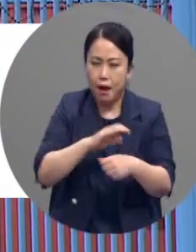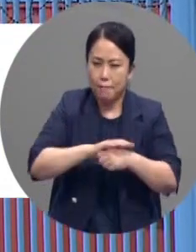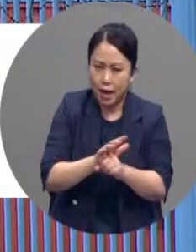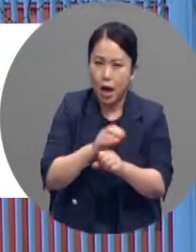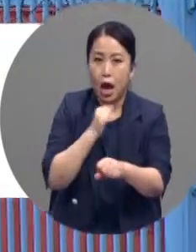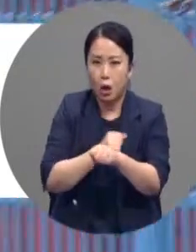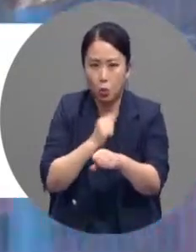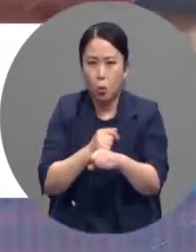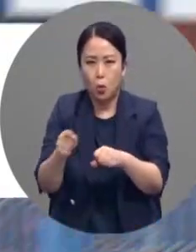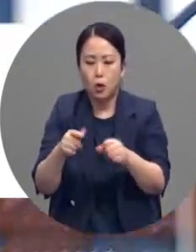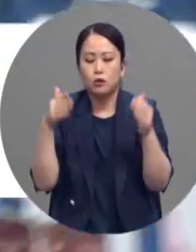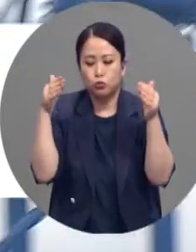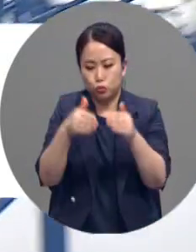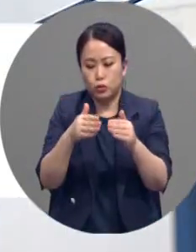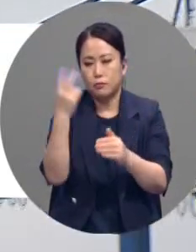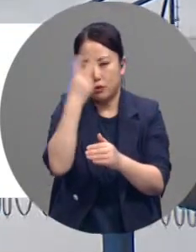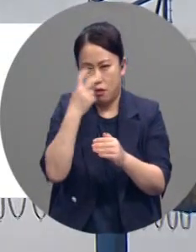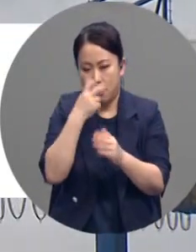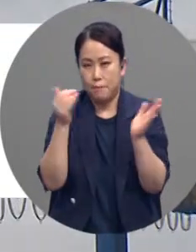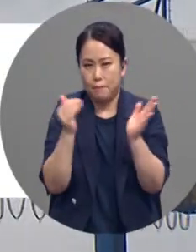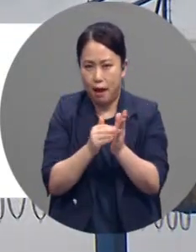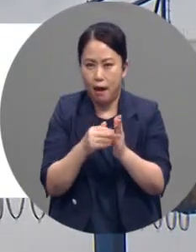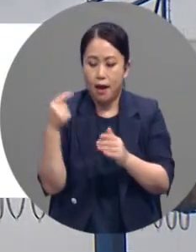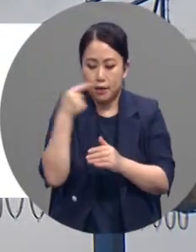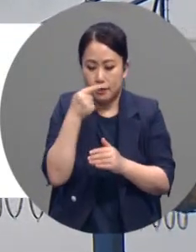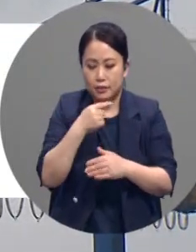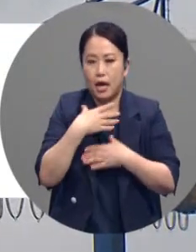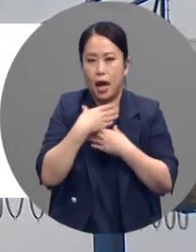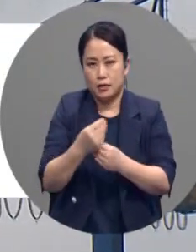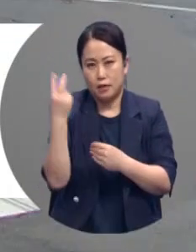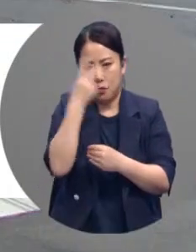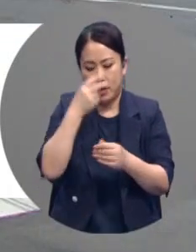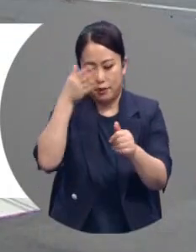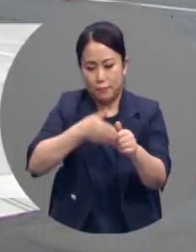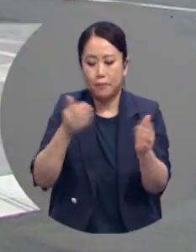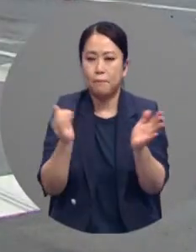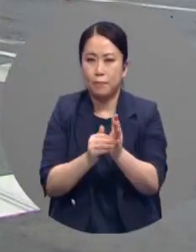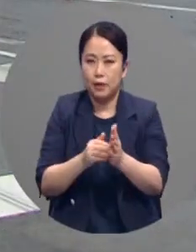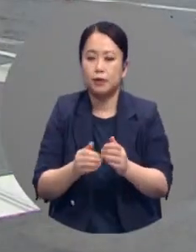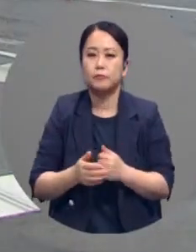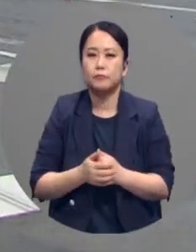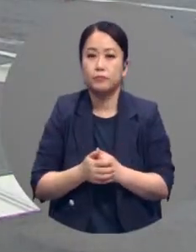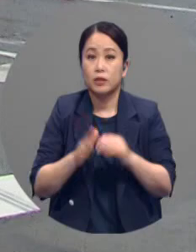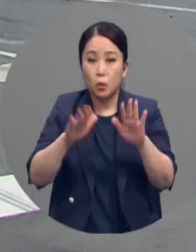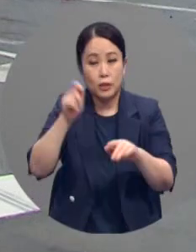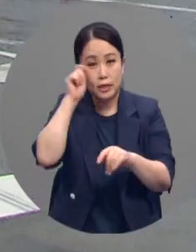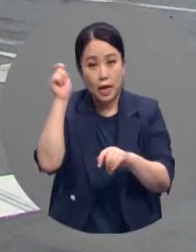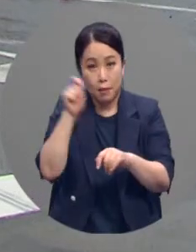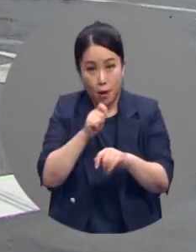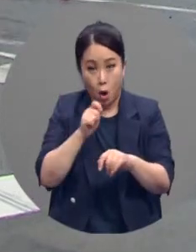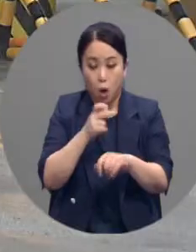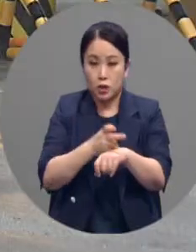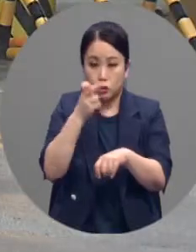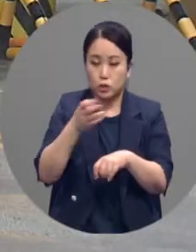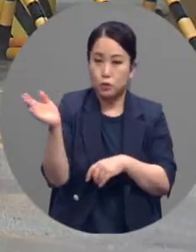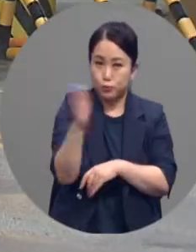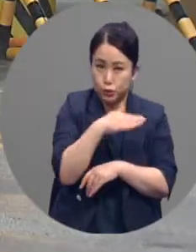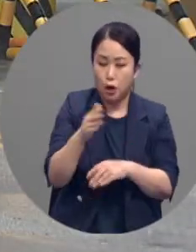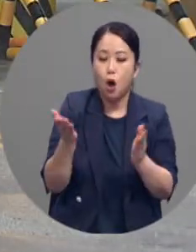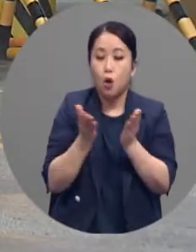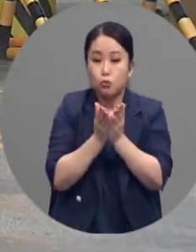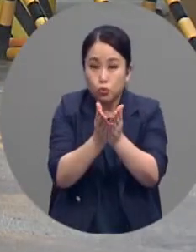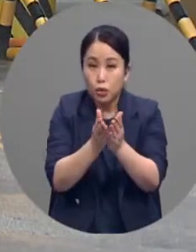고정 상황을 중점적으로 점검하고 철저한 안전관리를 당부하였습니다. 오늘 새벽 0시부터 항만 운영을